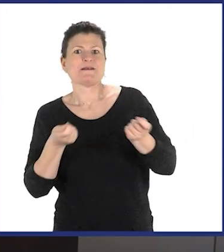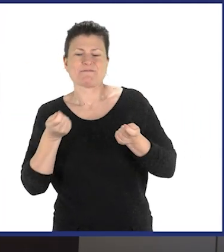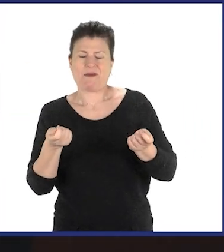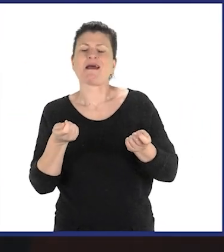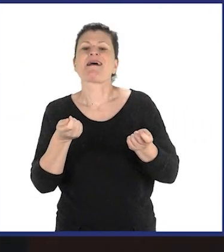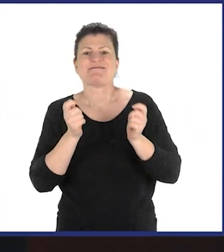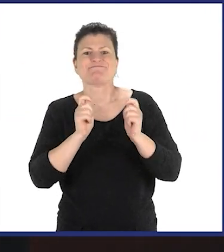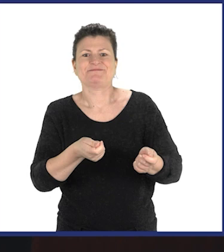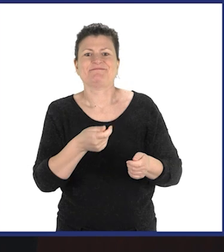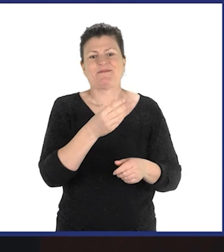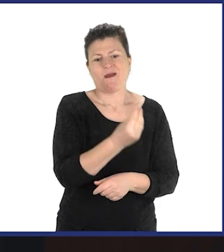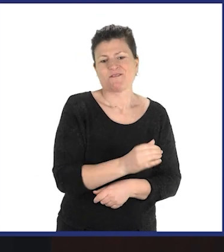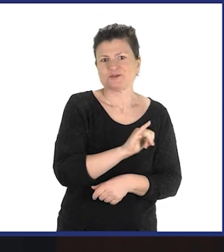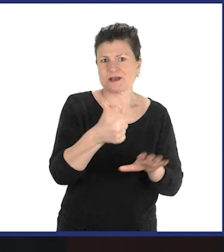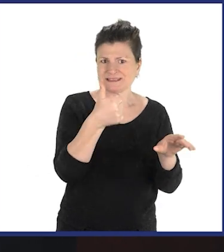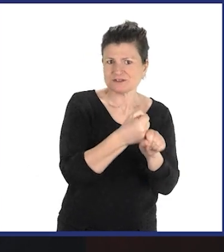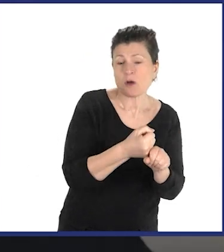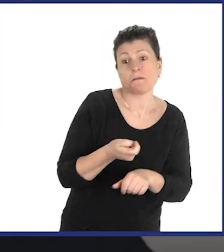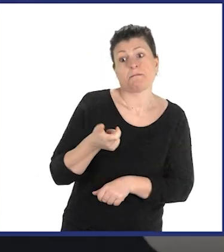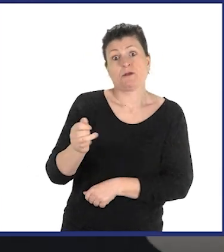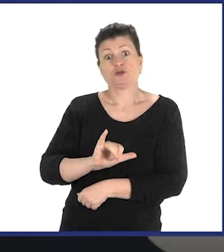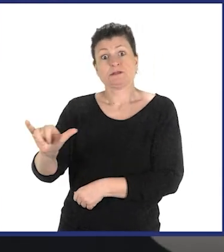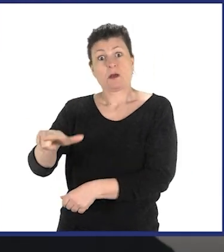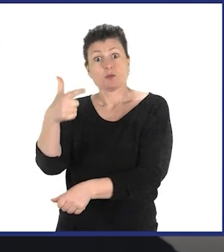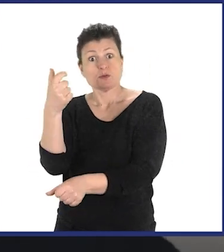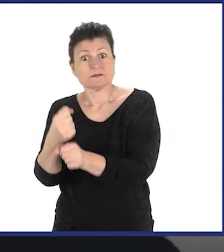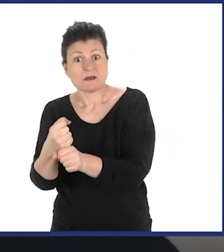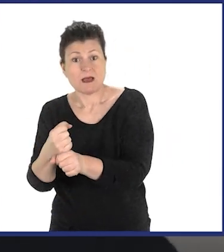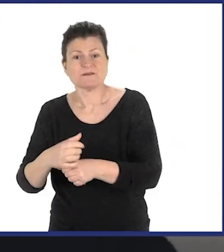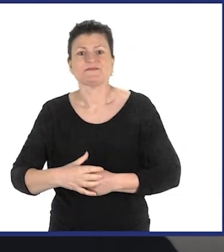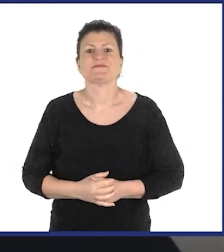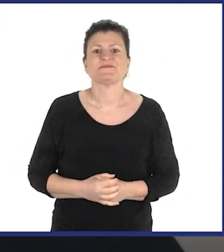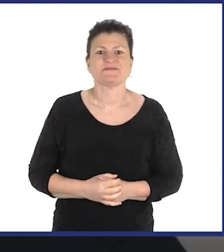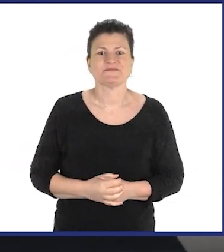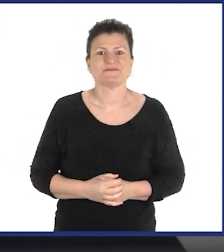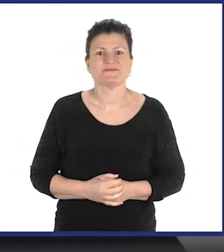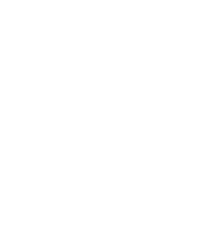est présent partout en France pour les enfants jusqu'à 6 ans et bientôt pour ceux jusqu'à 12 ans.